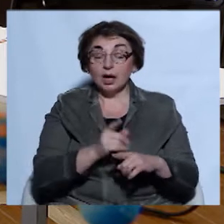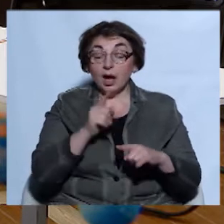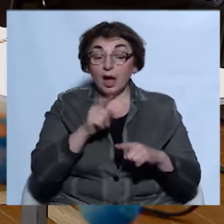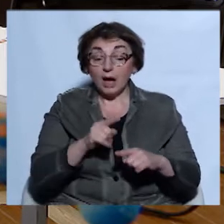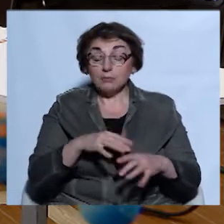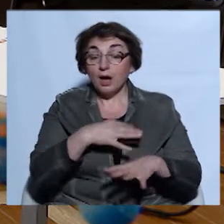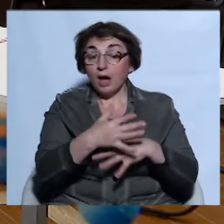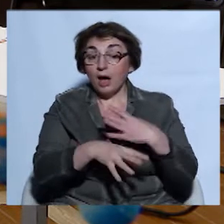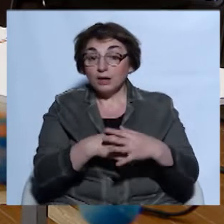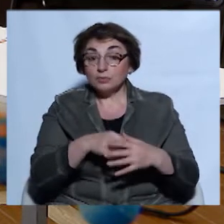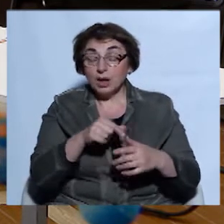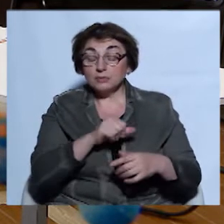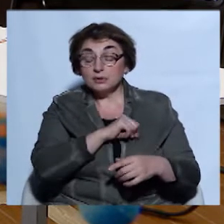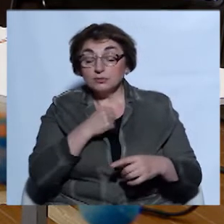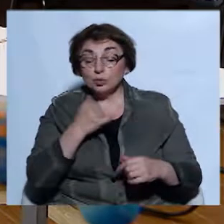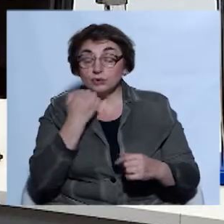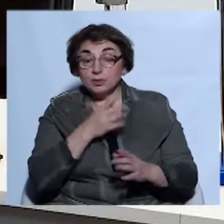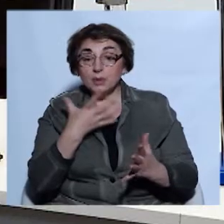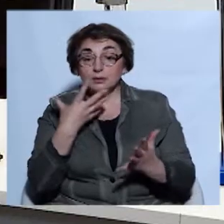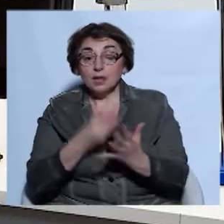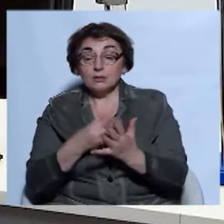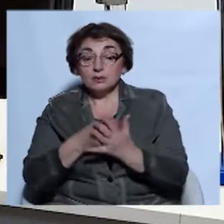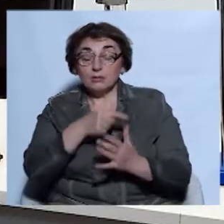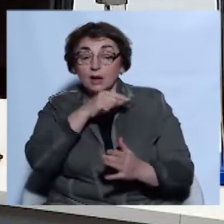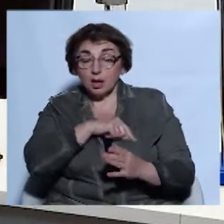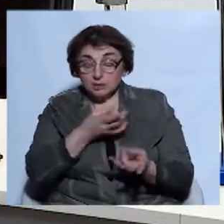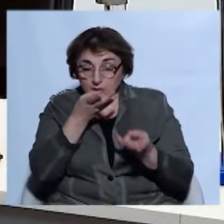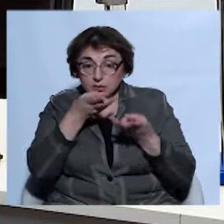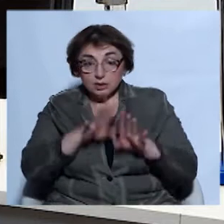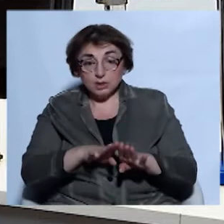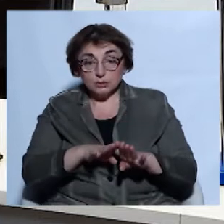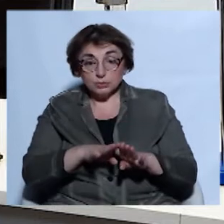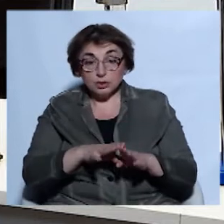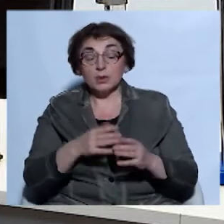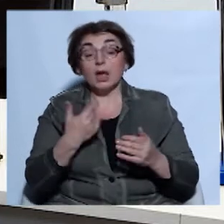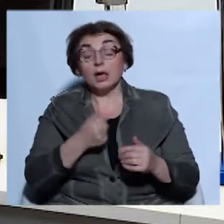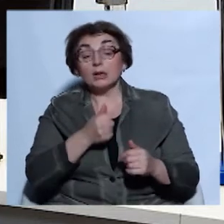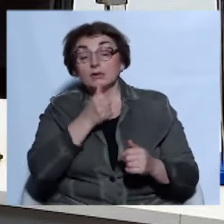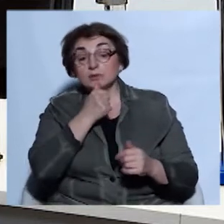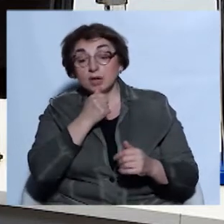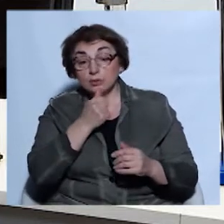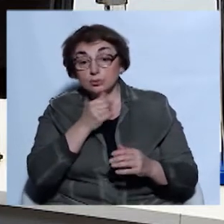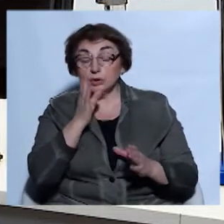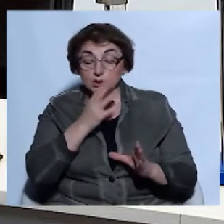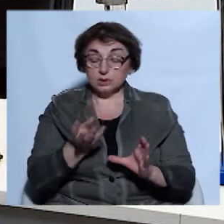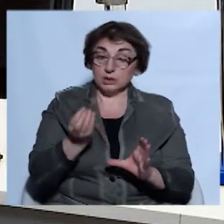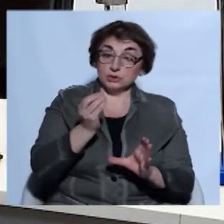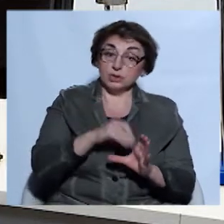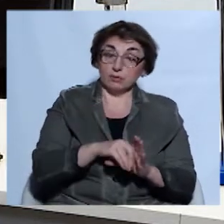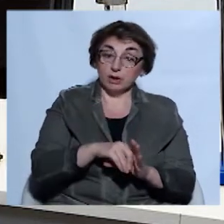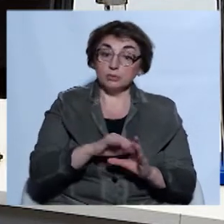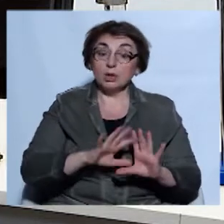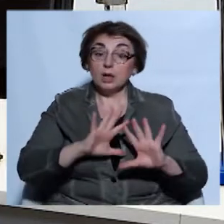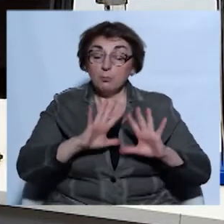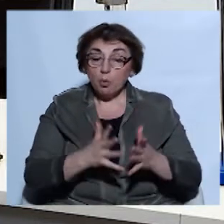ნივთიერებები თავიანთ თვისებებს ინარჩუნებენ. მოდით ეს ნარევი ჩავყაროთ წყალში და დავაკვირდეთ რა